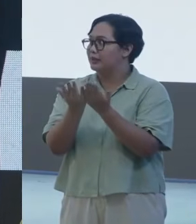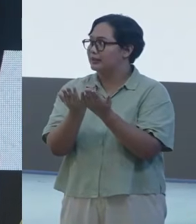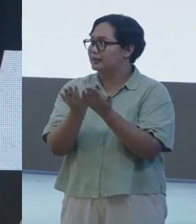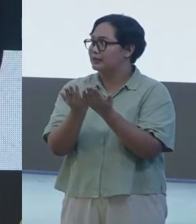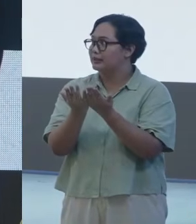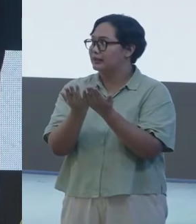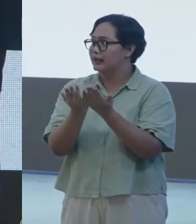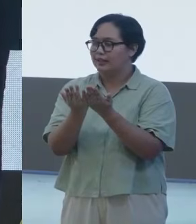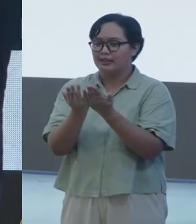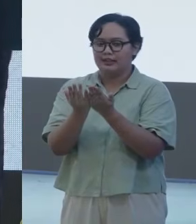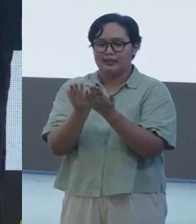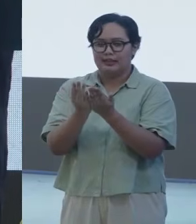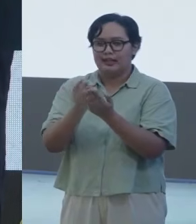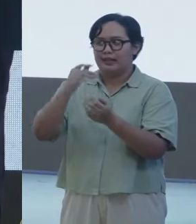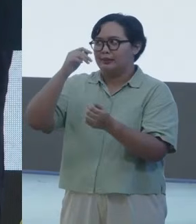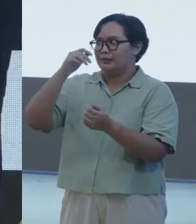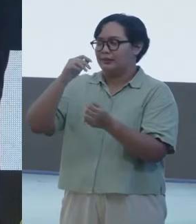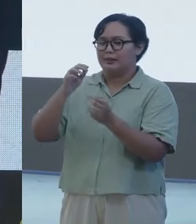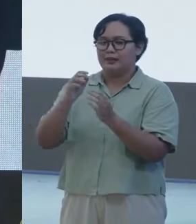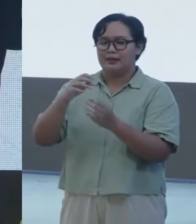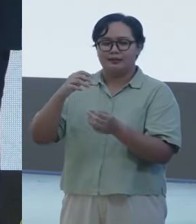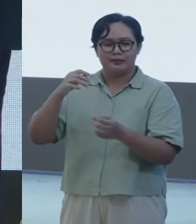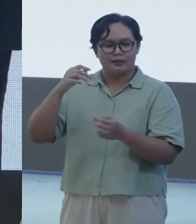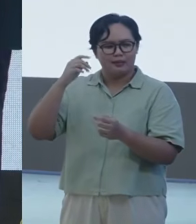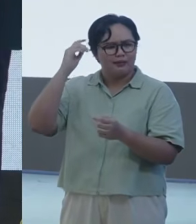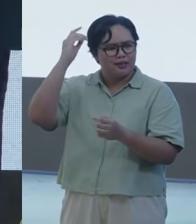ikabisa. Nabulol. Ha?